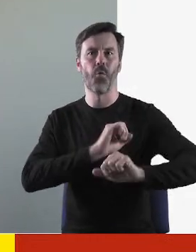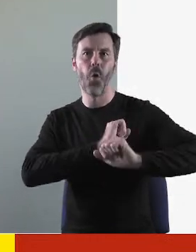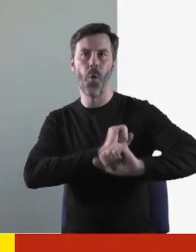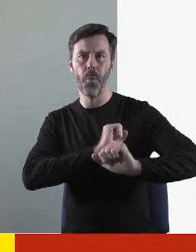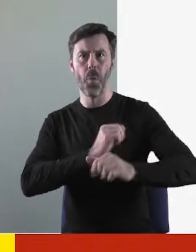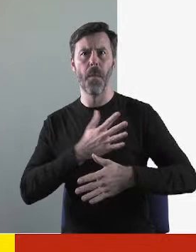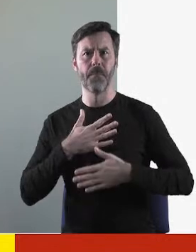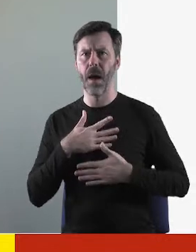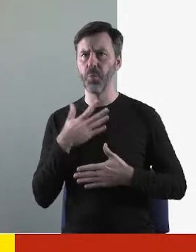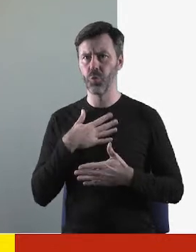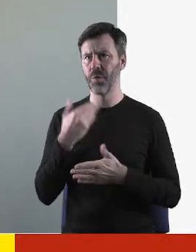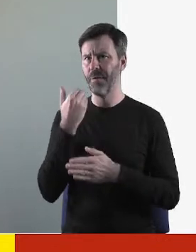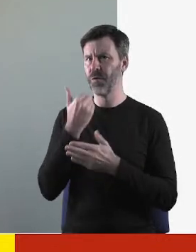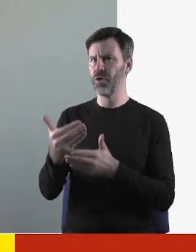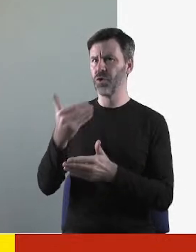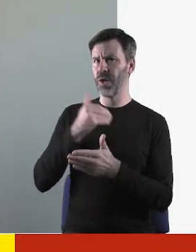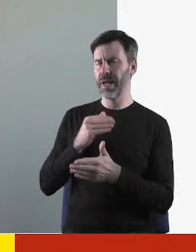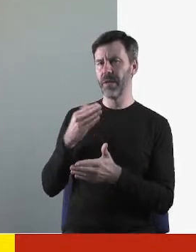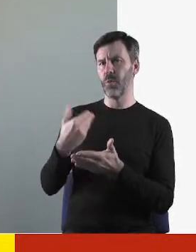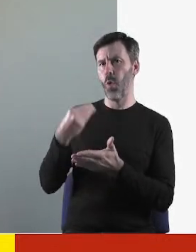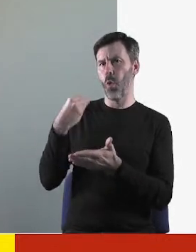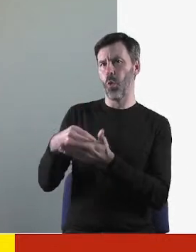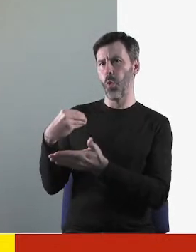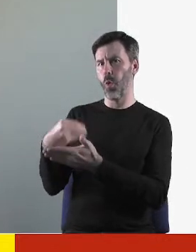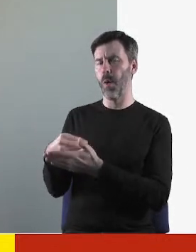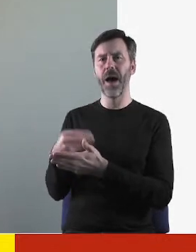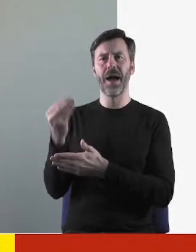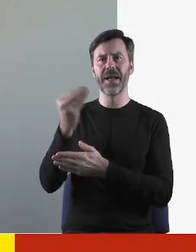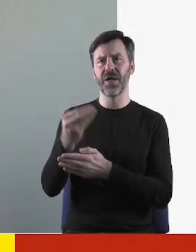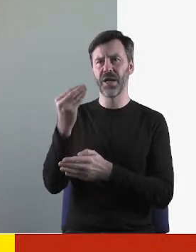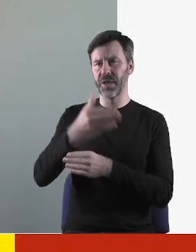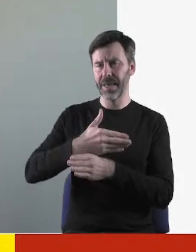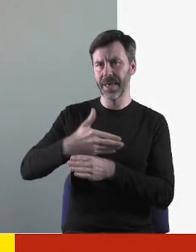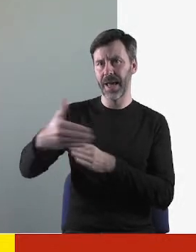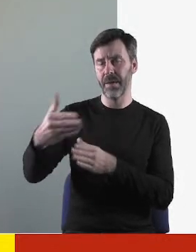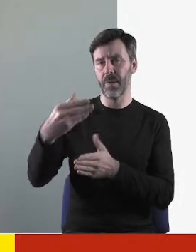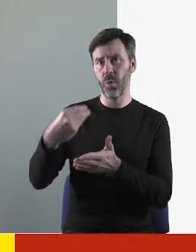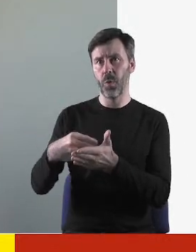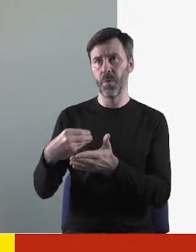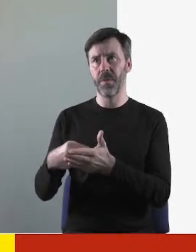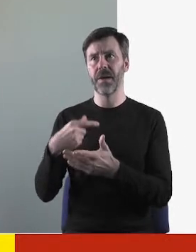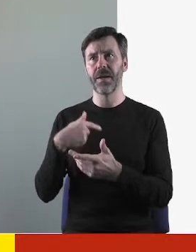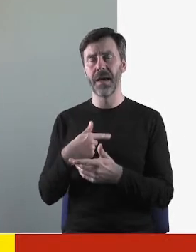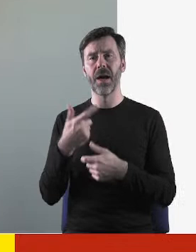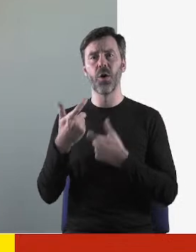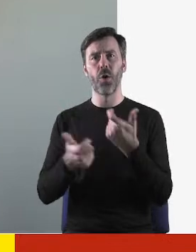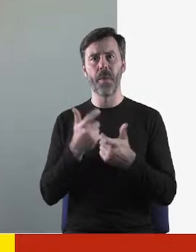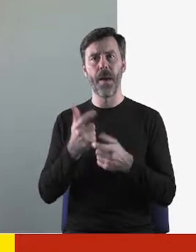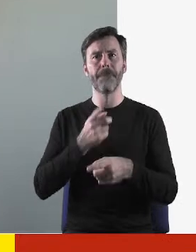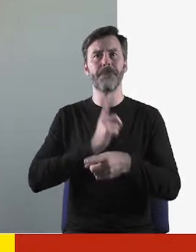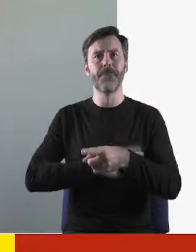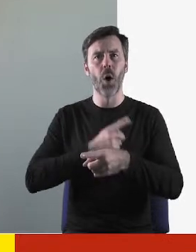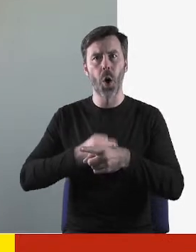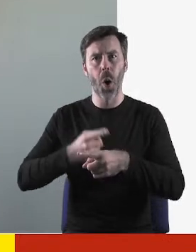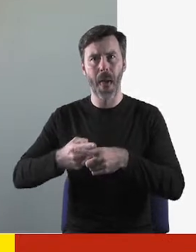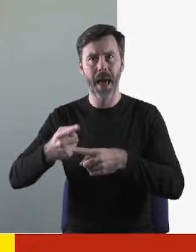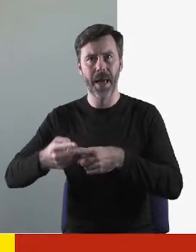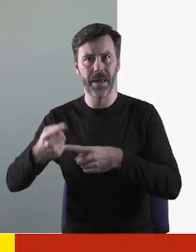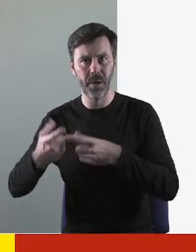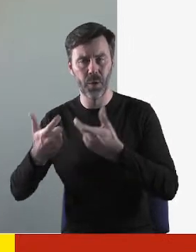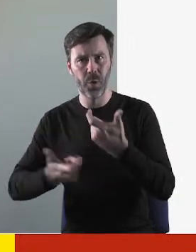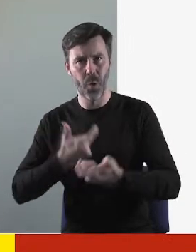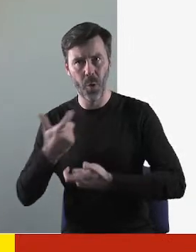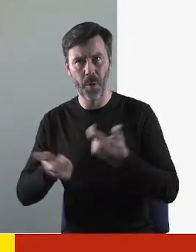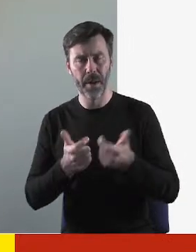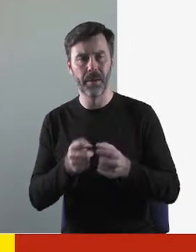natomiast jesteśmy jeszcze w trakcie procesu zakupowego, bo też dzielimy po prostu partiami. Biorąc pod uwagę